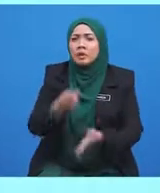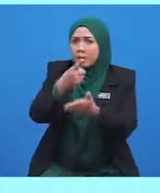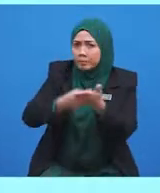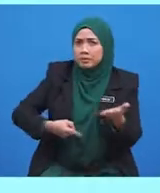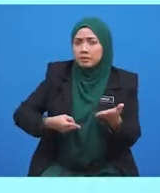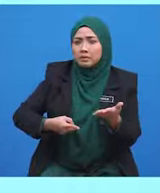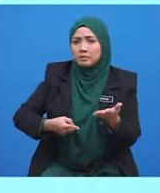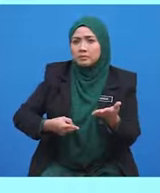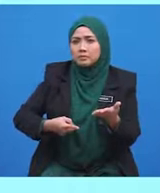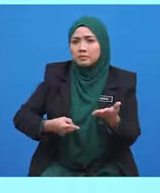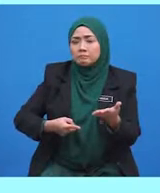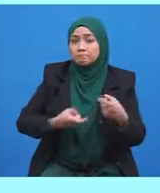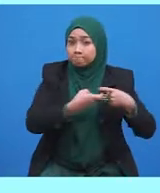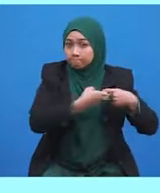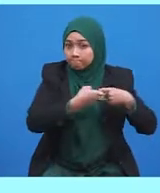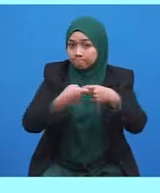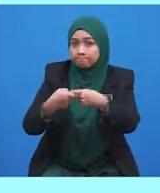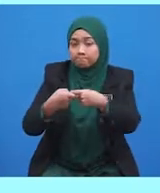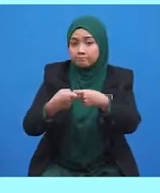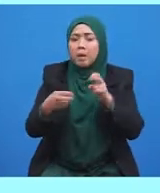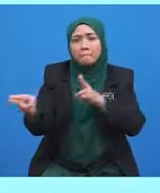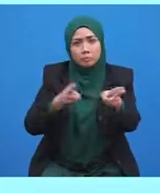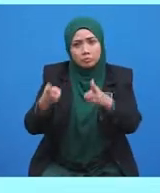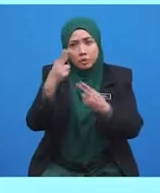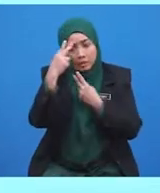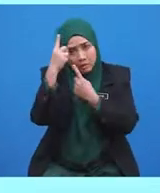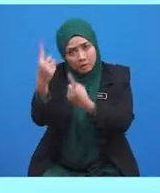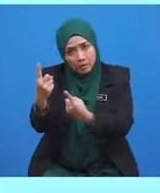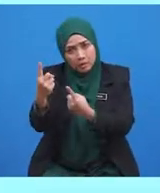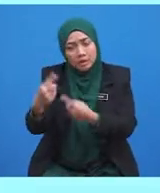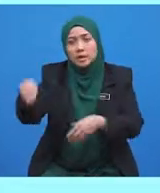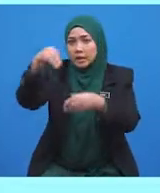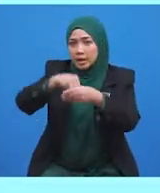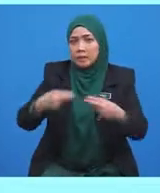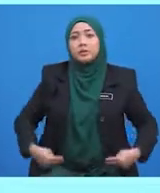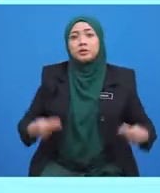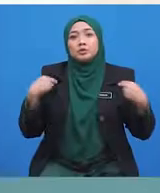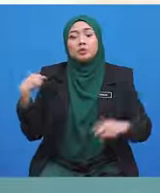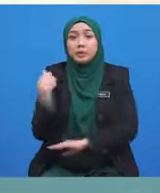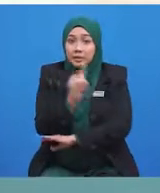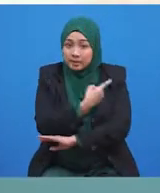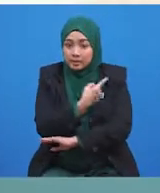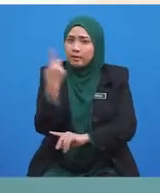Apakah kaitan pengurusan data dalam kehidupan seharian kita?